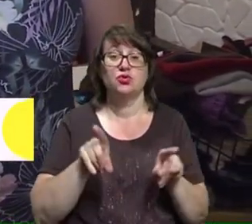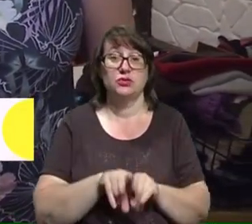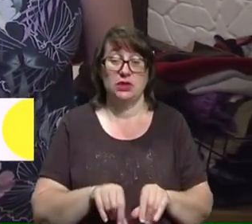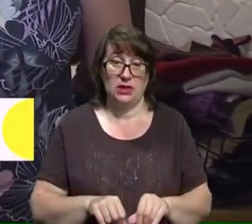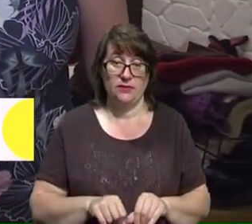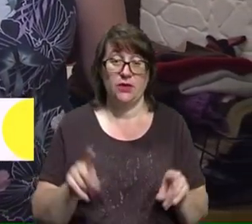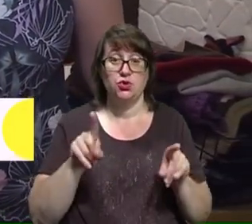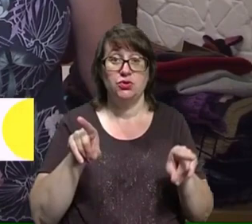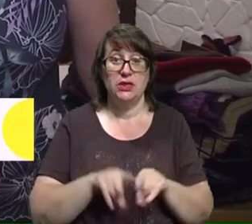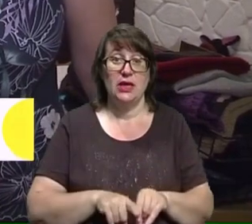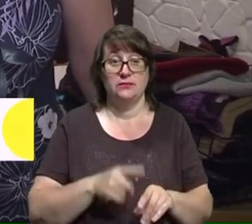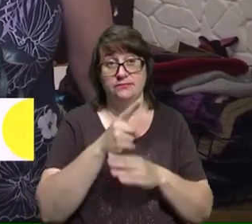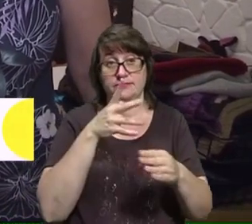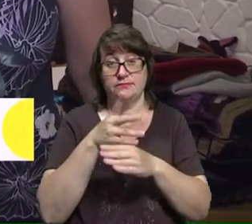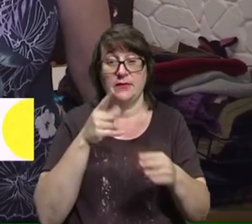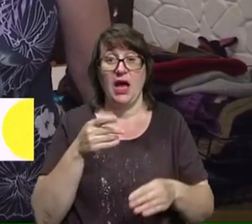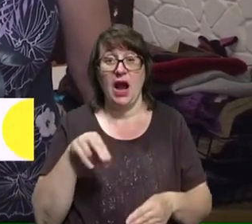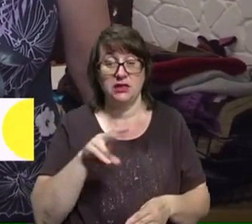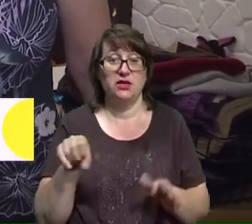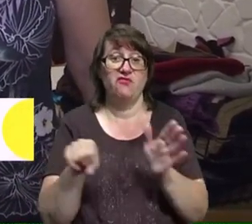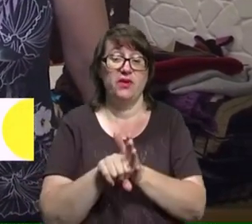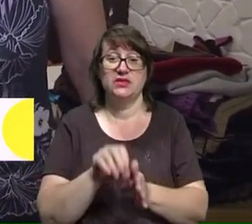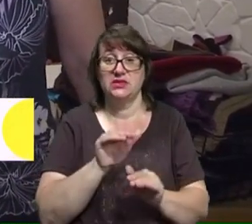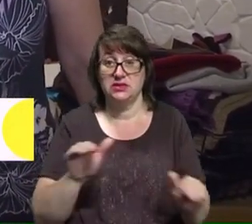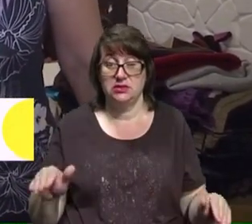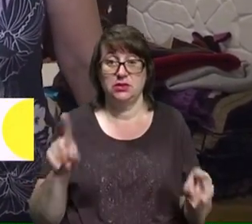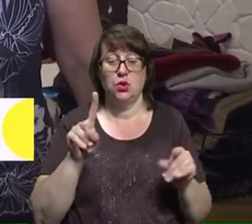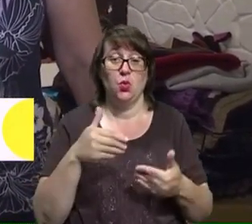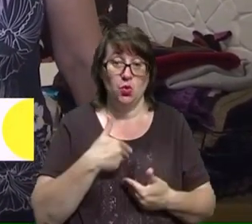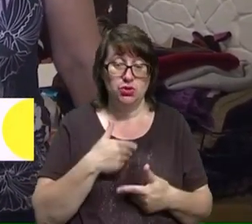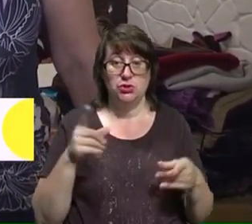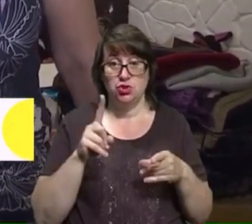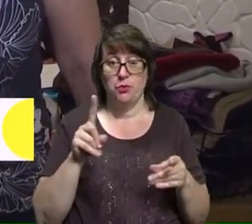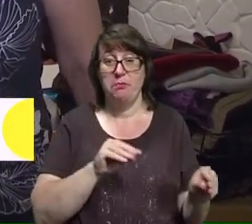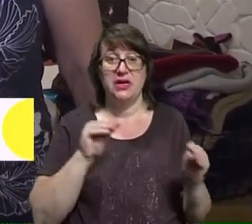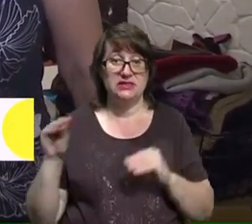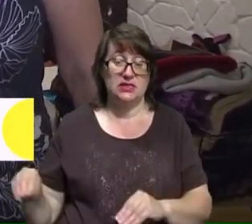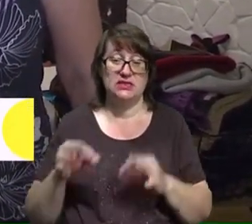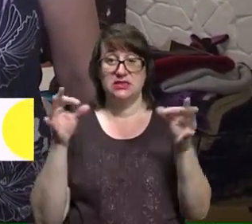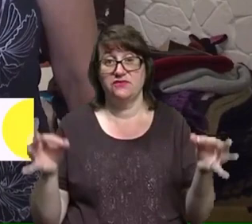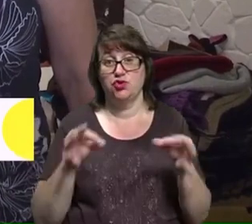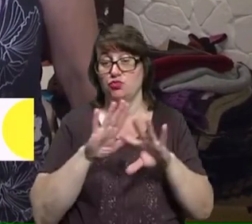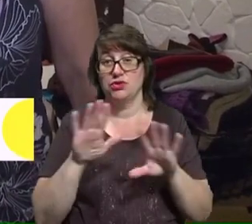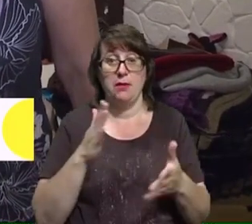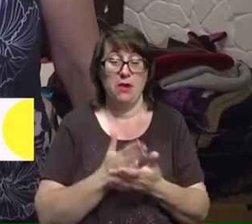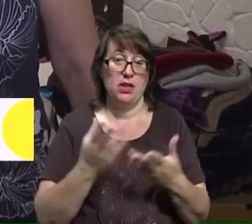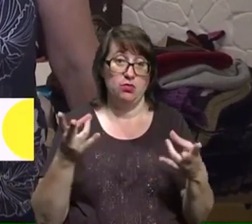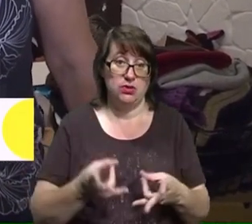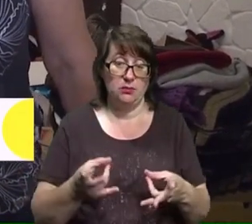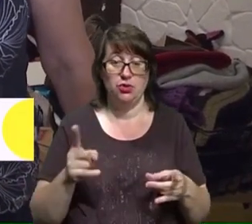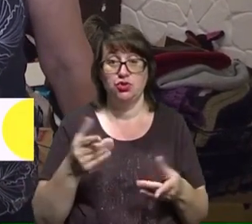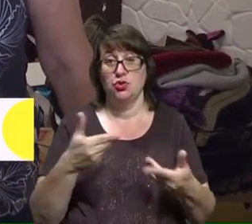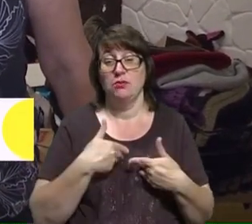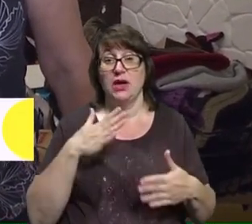гради, що таке вбиті діти. І тому хочеться, аби переселенці ні в чому не мали потреби, що ми раді їх всіх